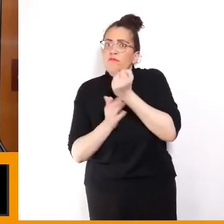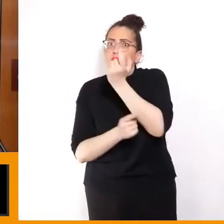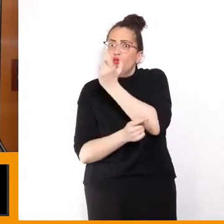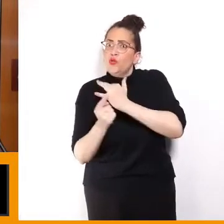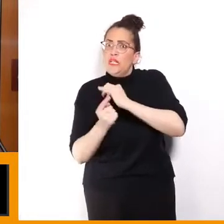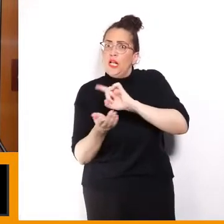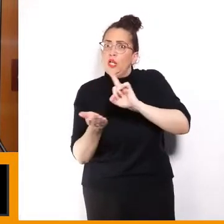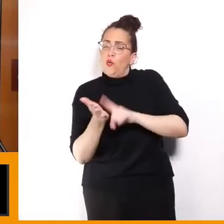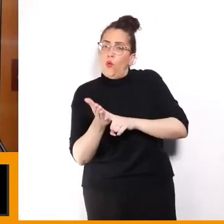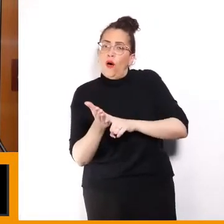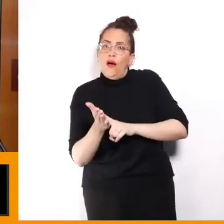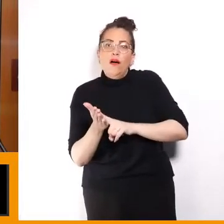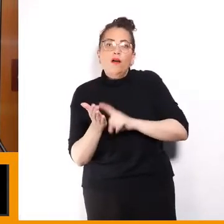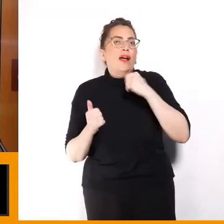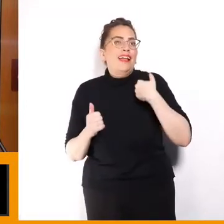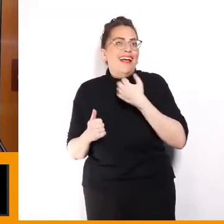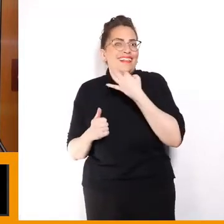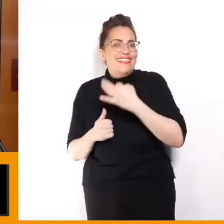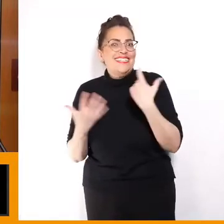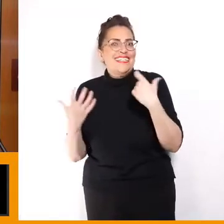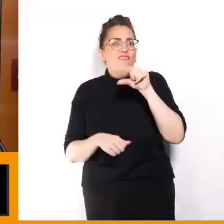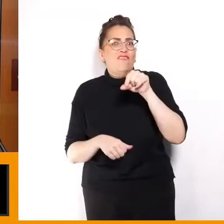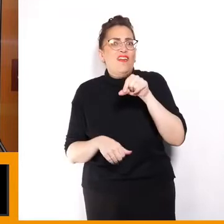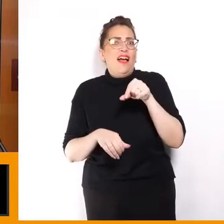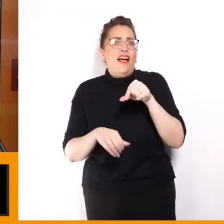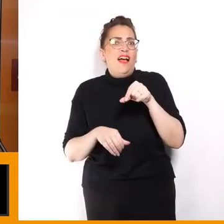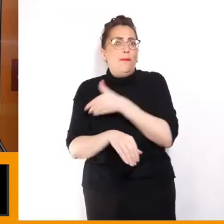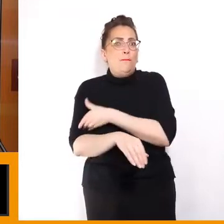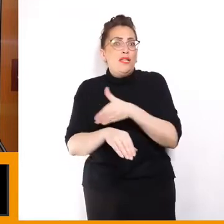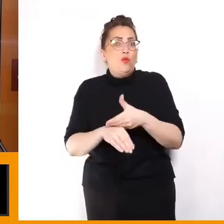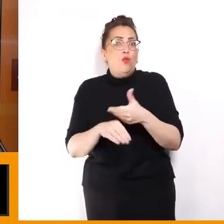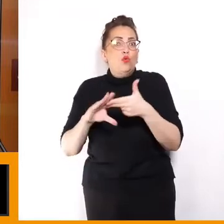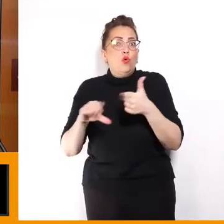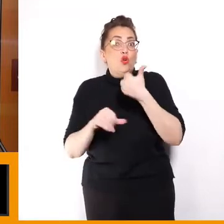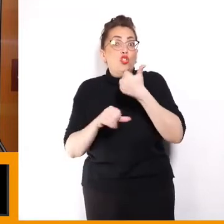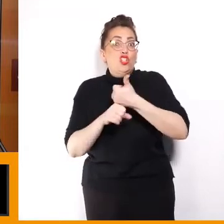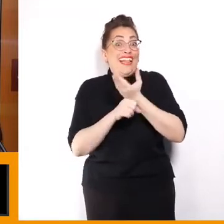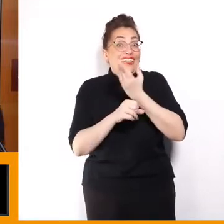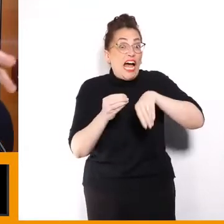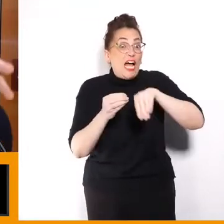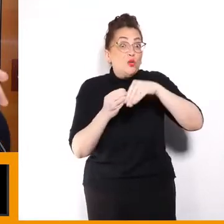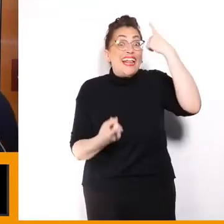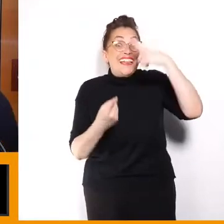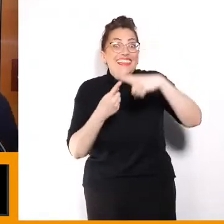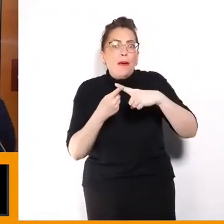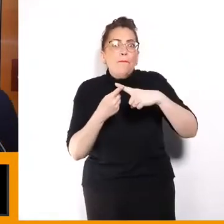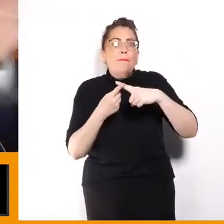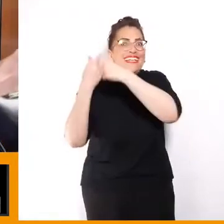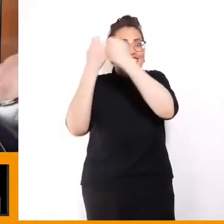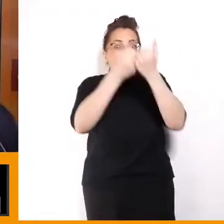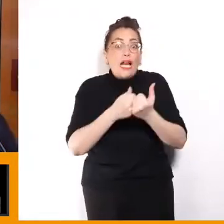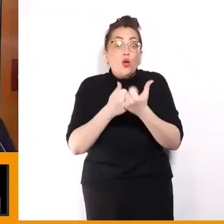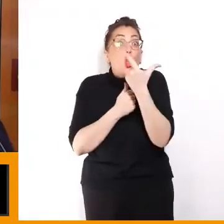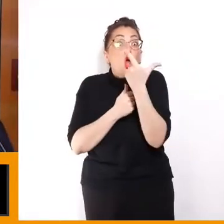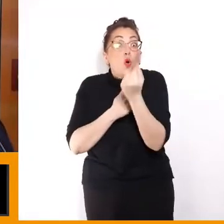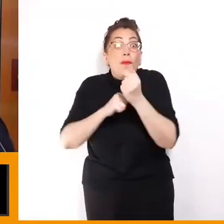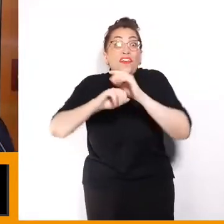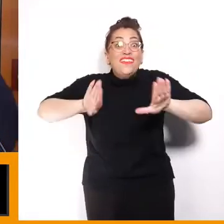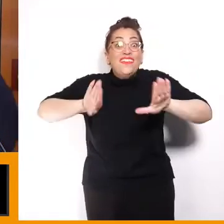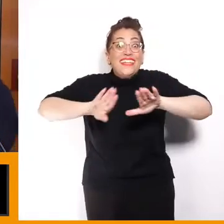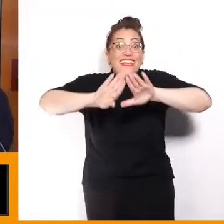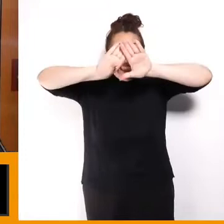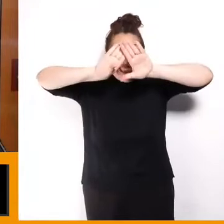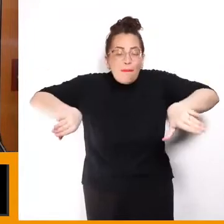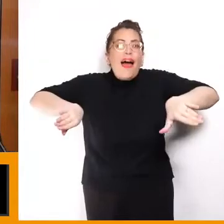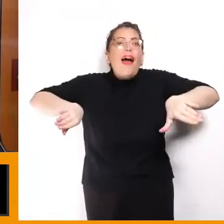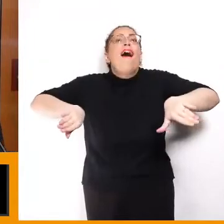déconjugalisation, rappelons-le, c'est 720 millions d'euros par an supplémentaires. Voilà, donc on a vraiment, sur ces sujets-là, de ces deux approches qu'on doit traiter. Voilà, donc,